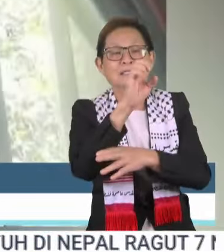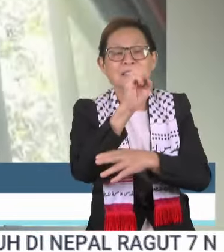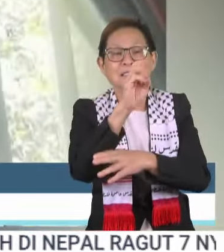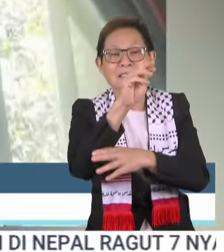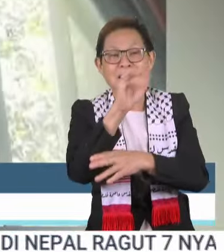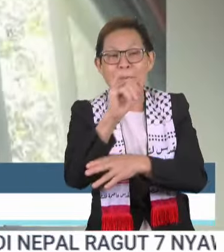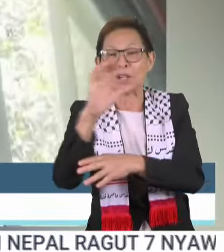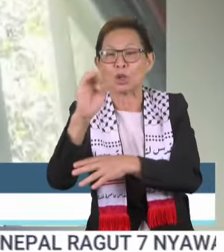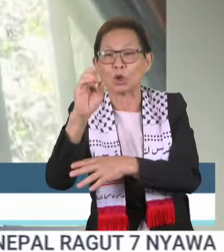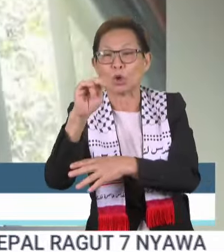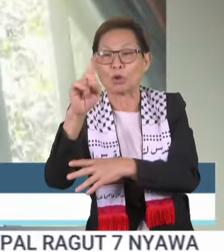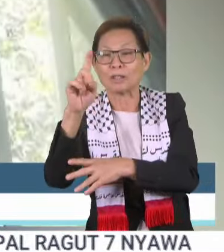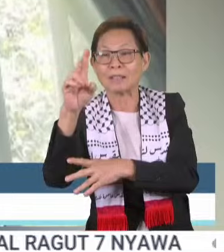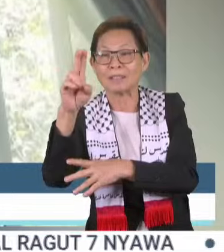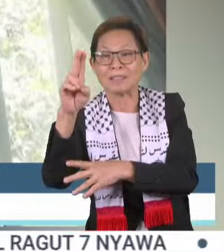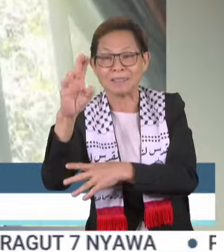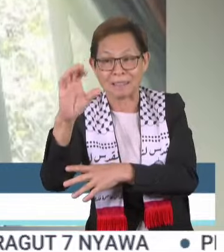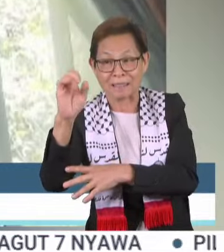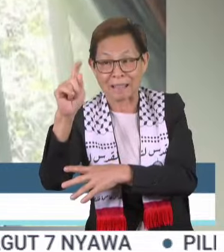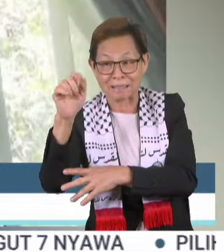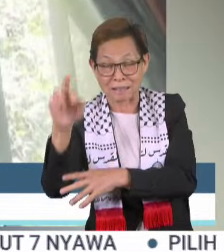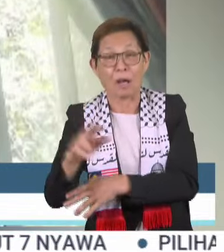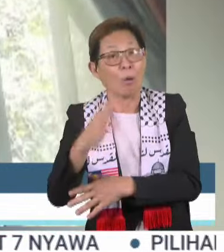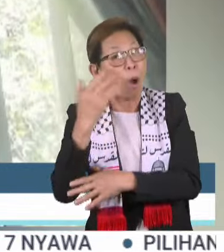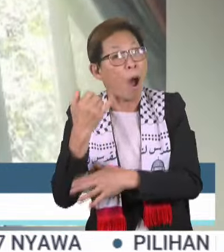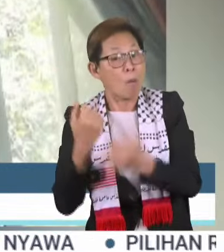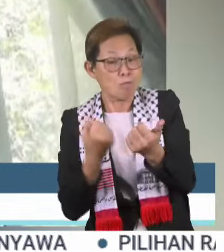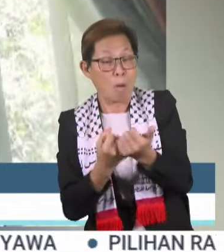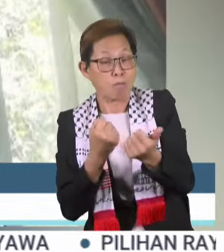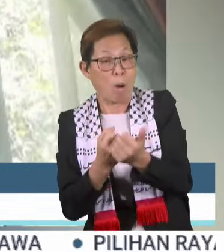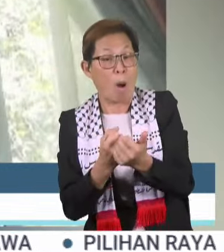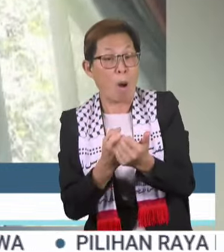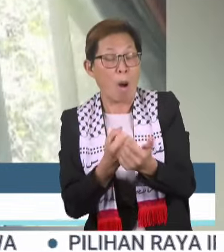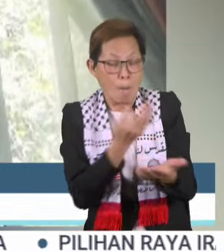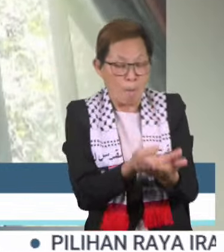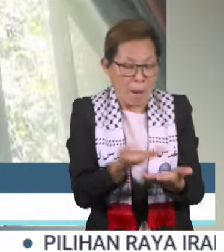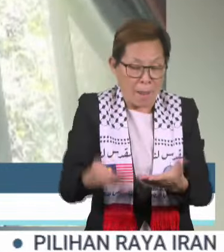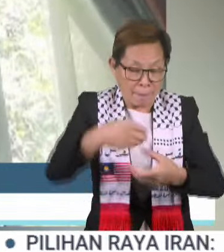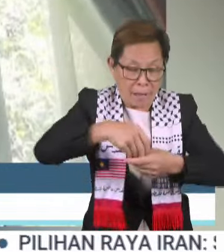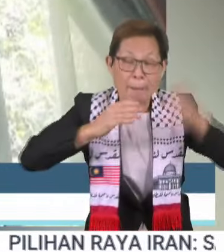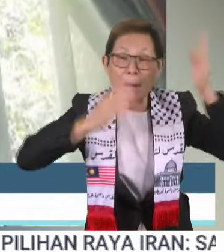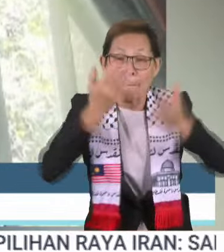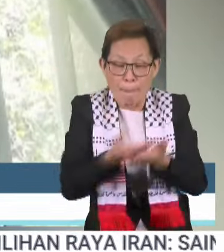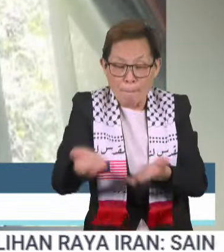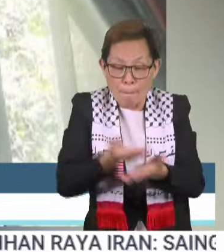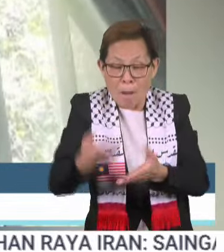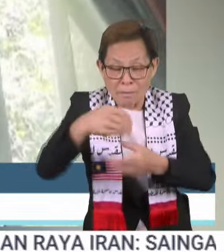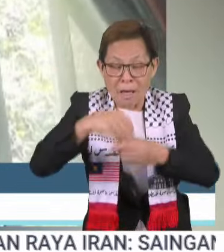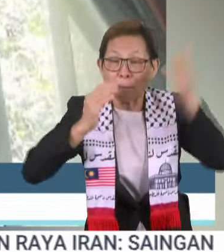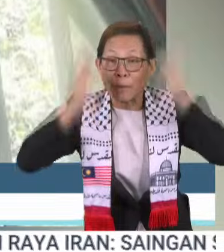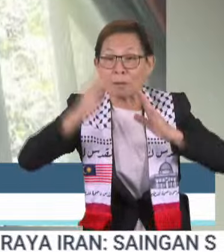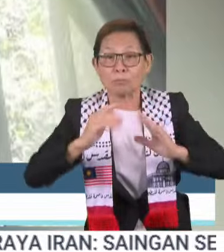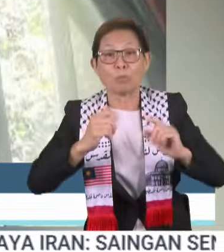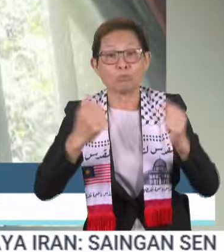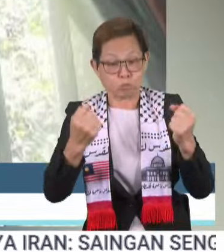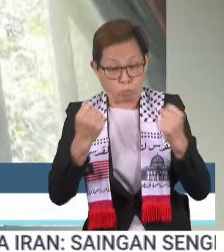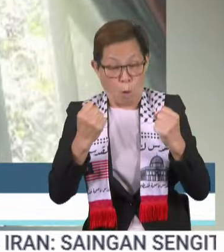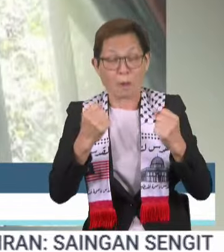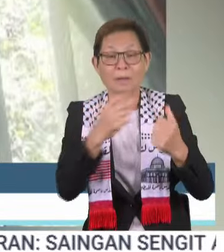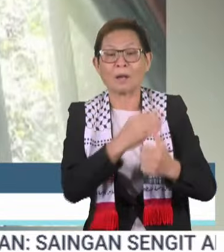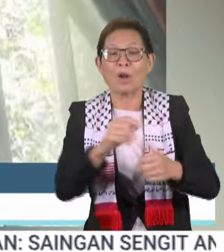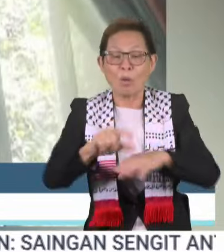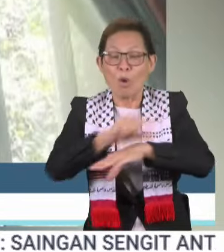Ini disokong oleh permintaan domestik yang berdaya tahan,